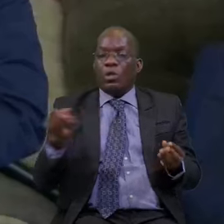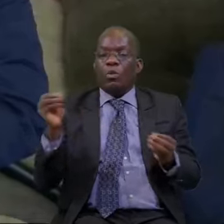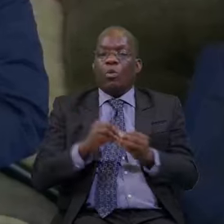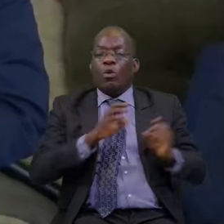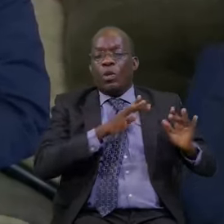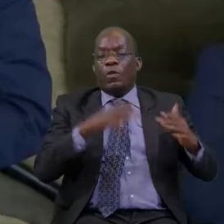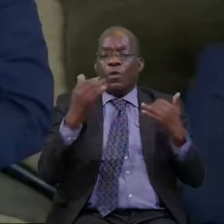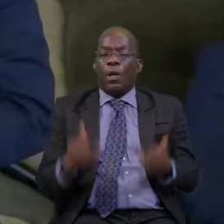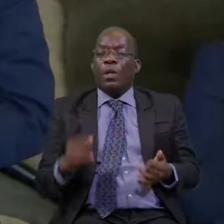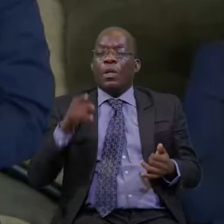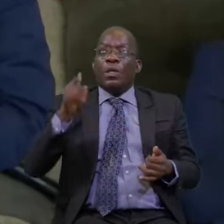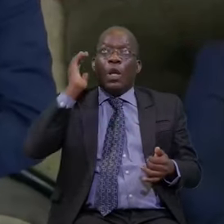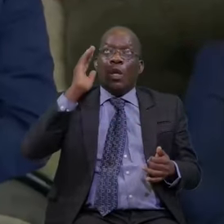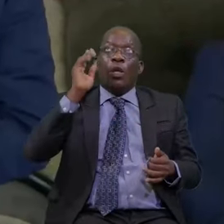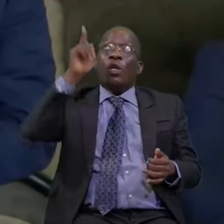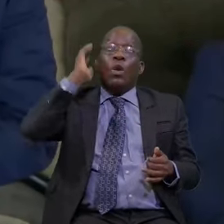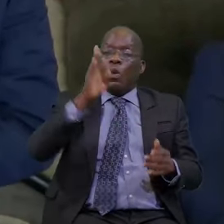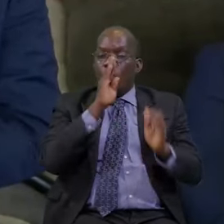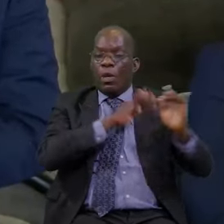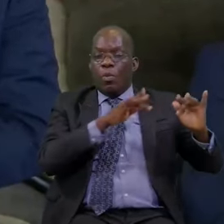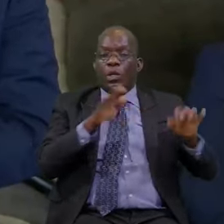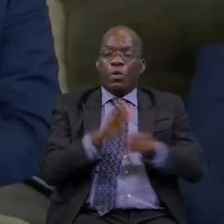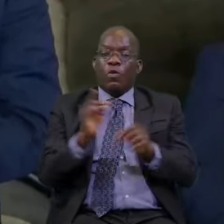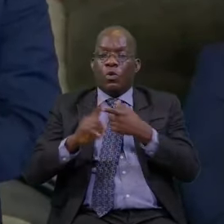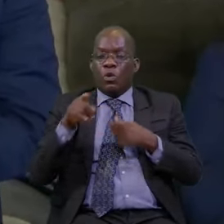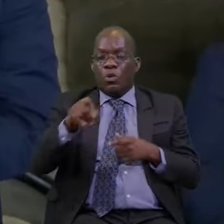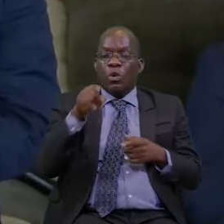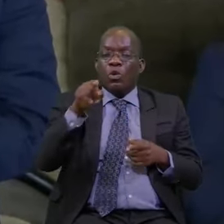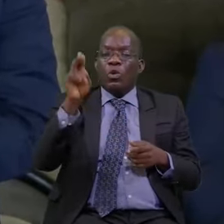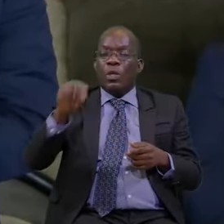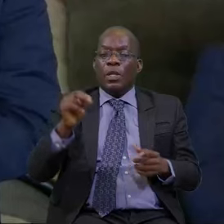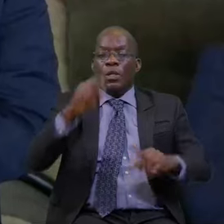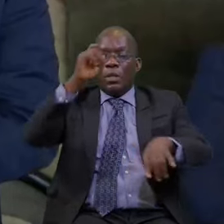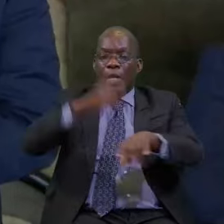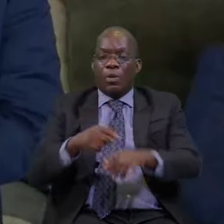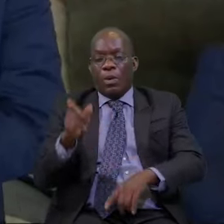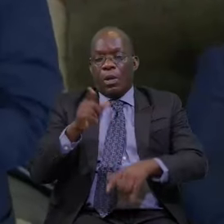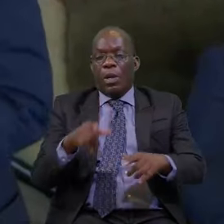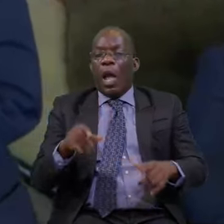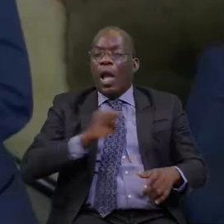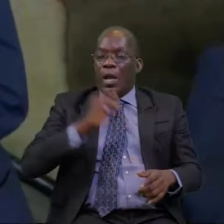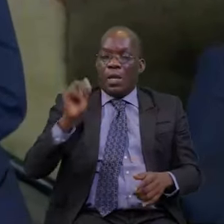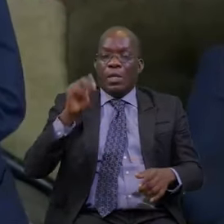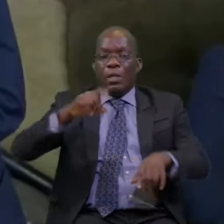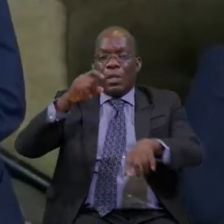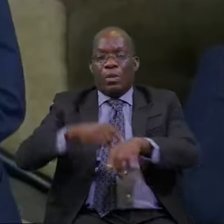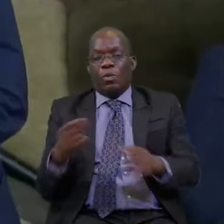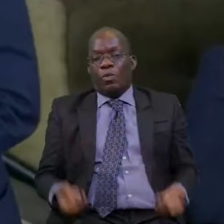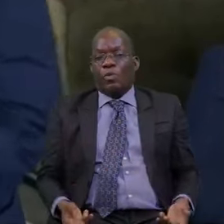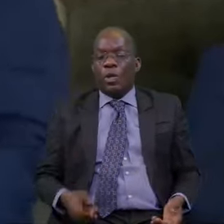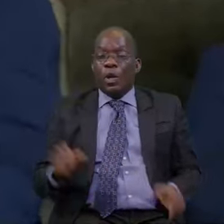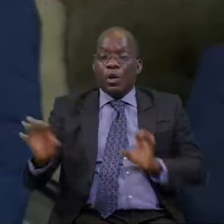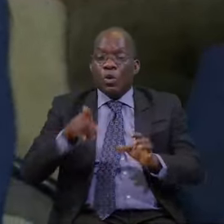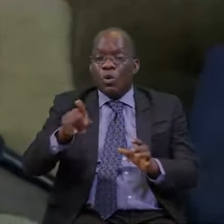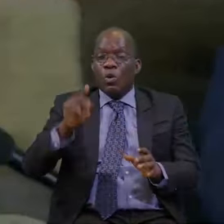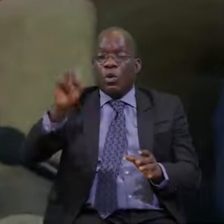maintenant est plus gracieux maintenant. Il vous sera gracieux. Vous avez besoin de temps. J'ai besoin de temps. Est-ce que vous avez